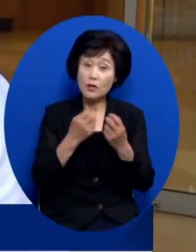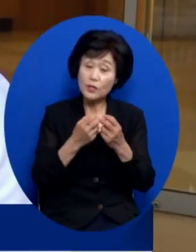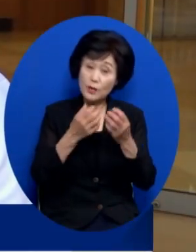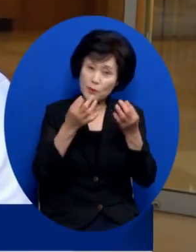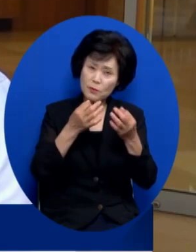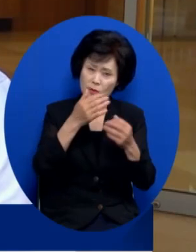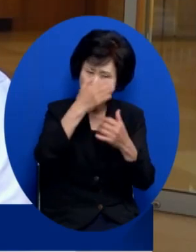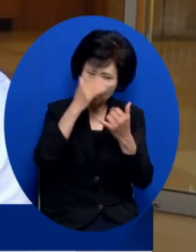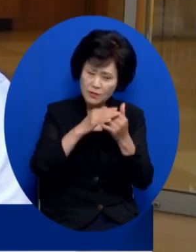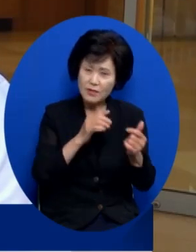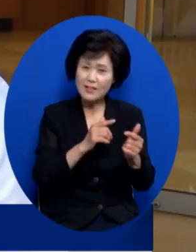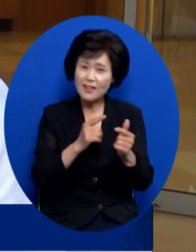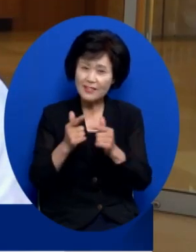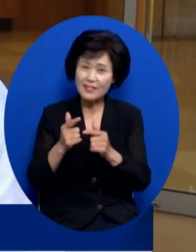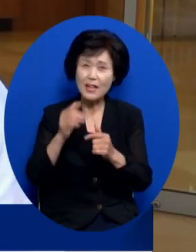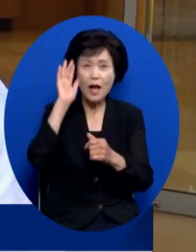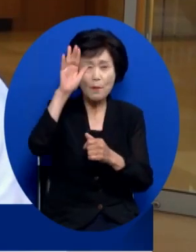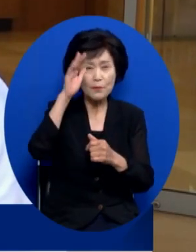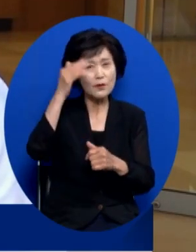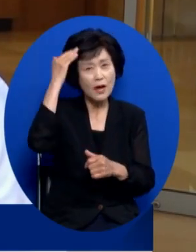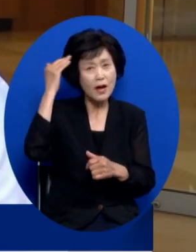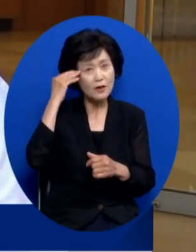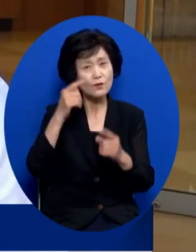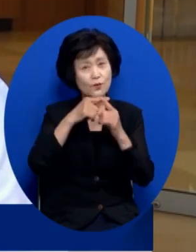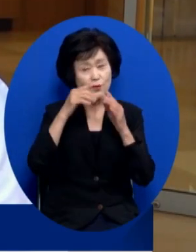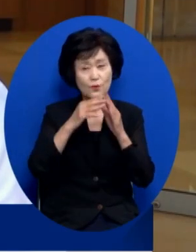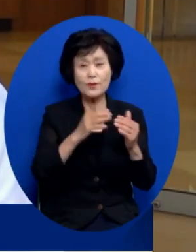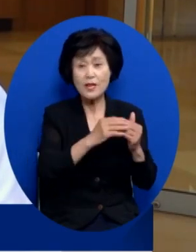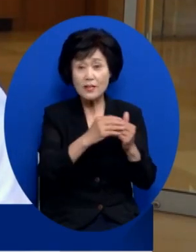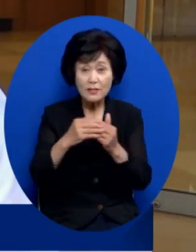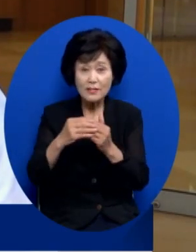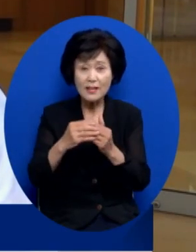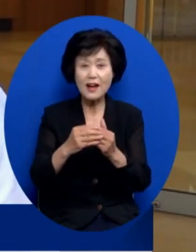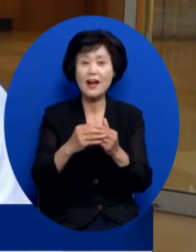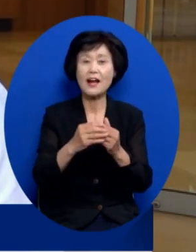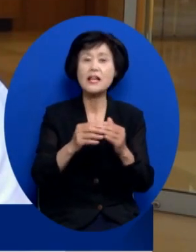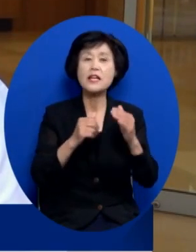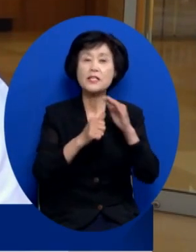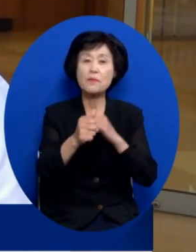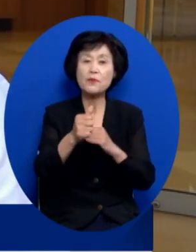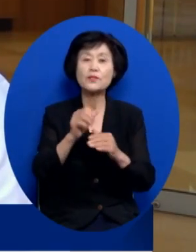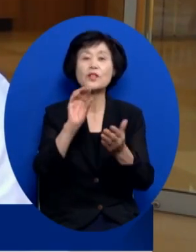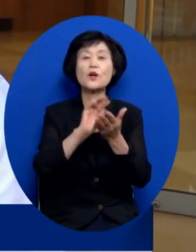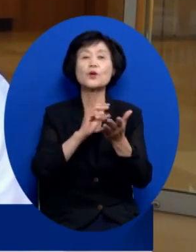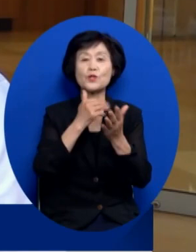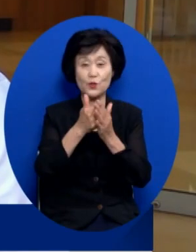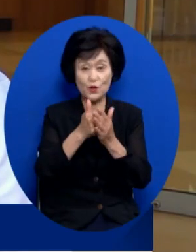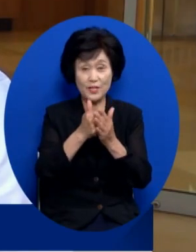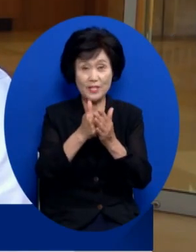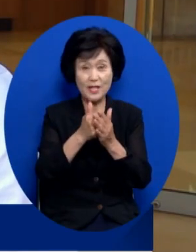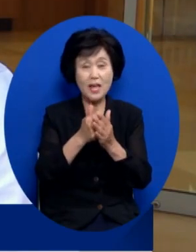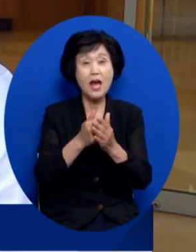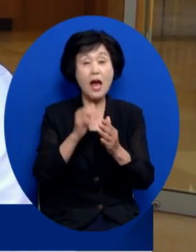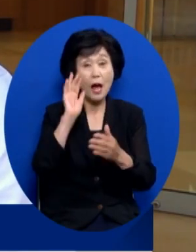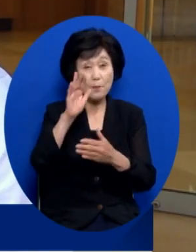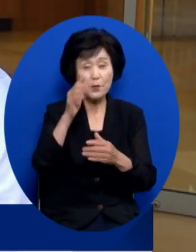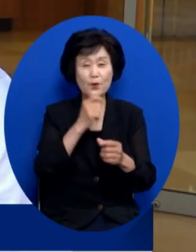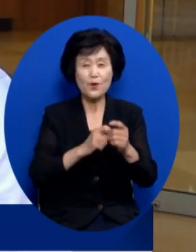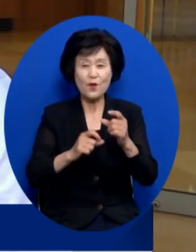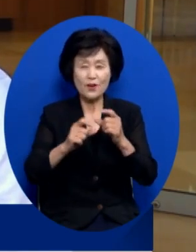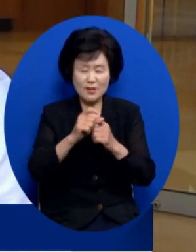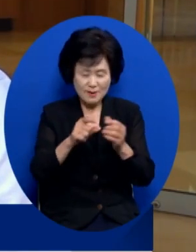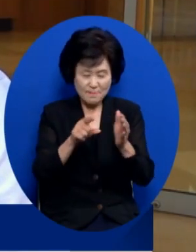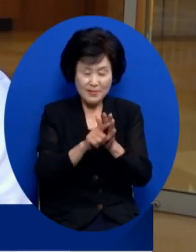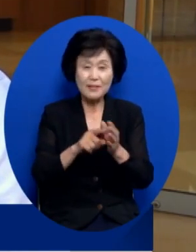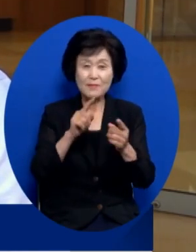다음 세대들이 앞으로 한국교회를 이끌어 나갈 대표적인 그리스도인이라고 생각을 해서 앞으로 좀 더 이제